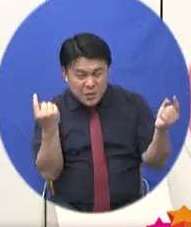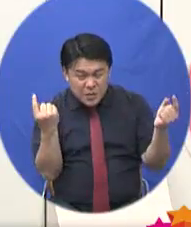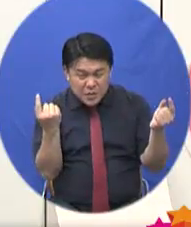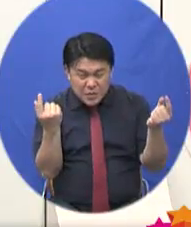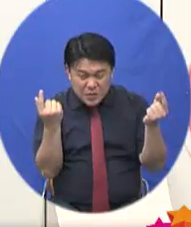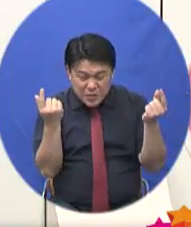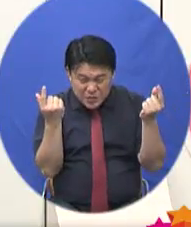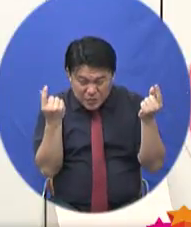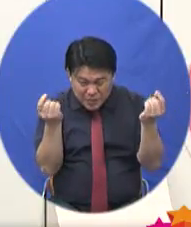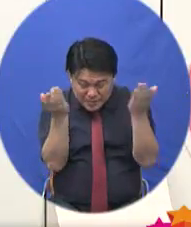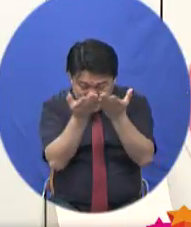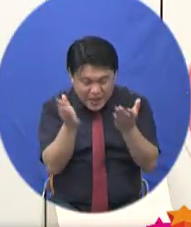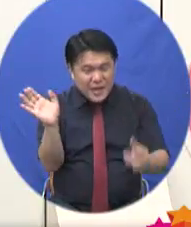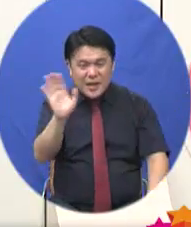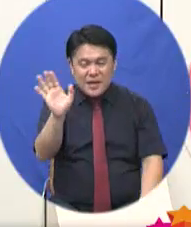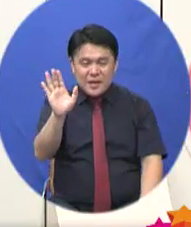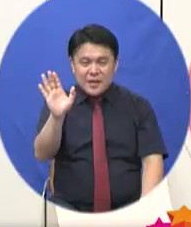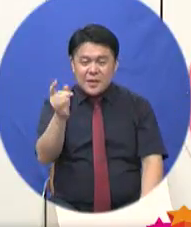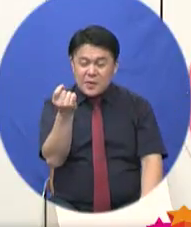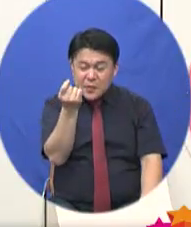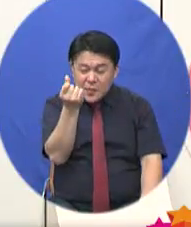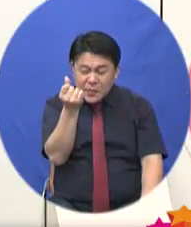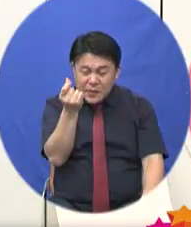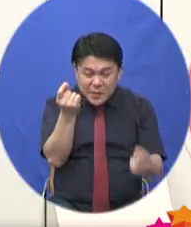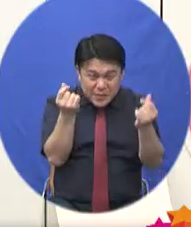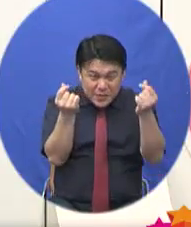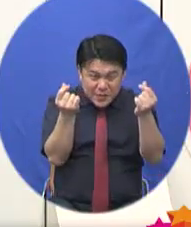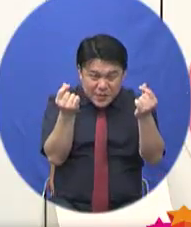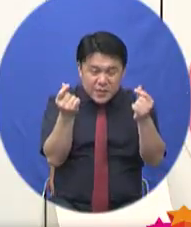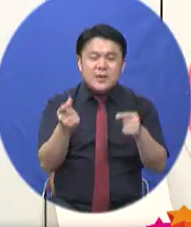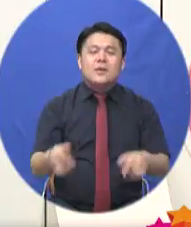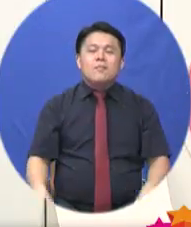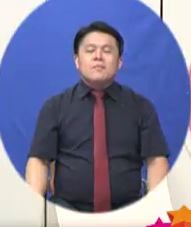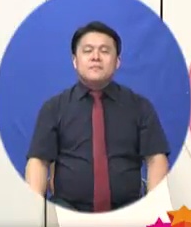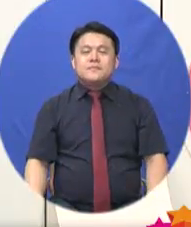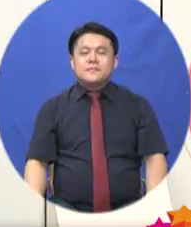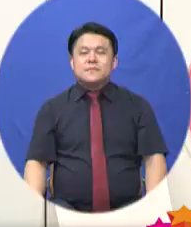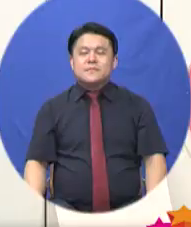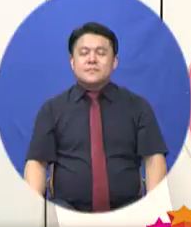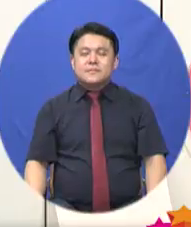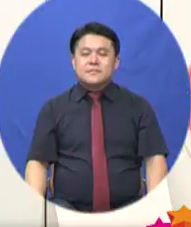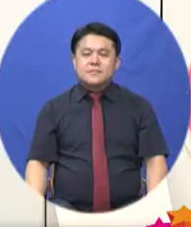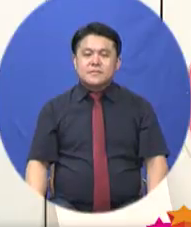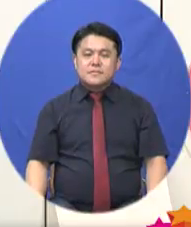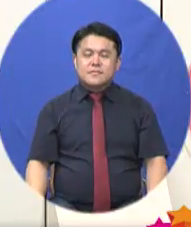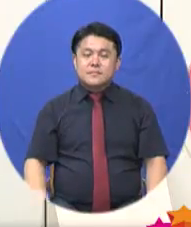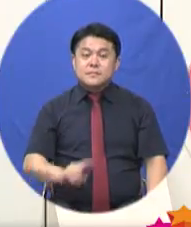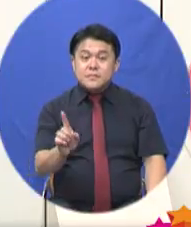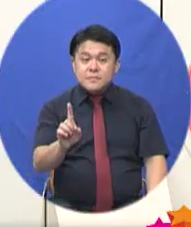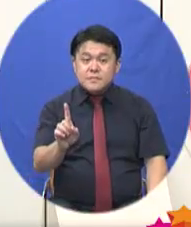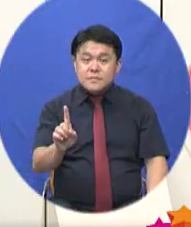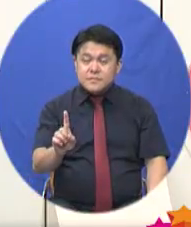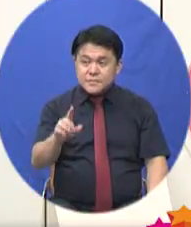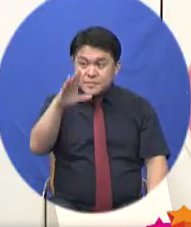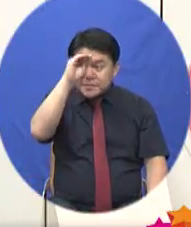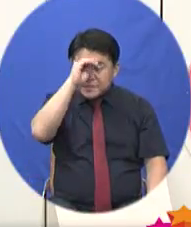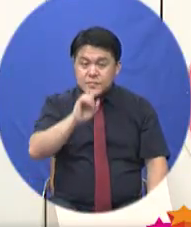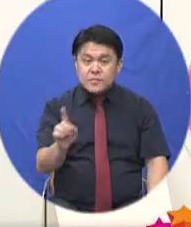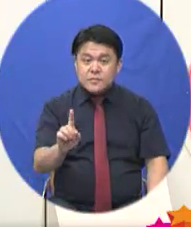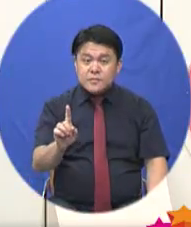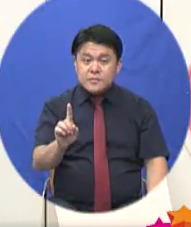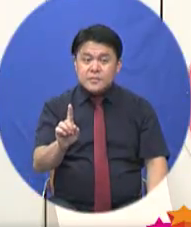네. 근데 단지 비슷하게 흉내를 낼 뿐이다. 네. 이건데 네. 그 사실 흉내